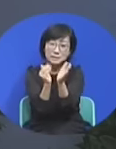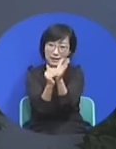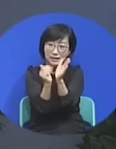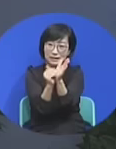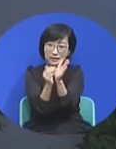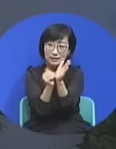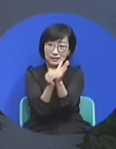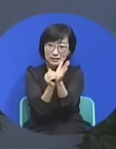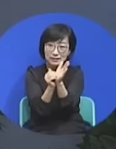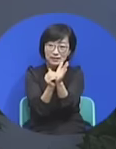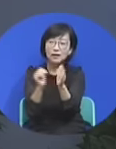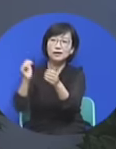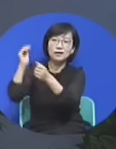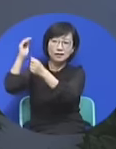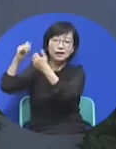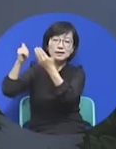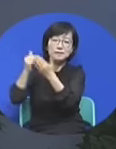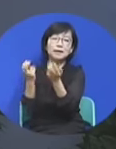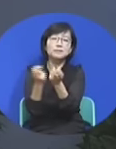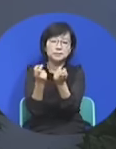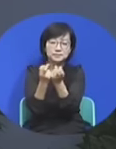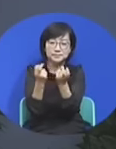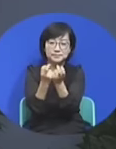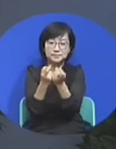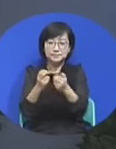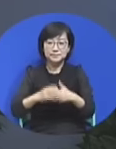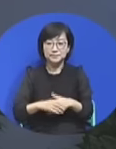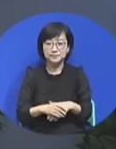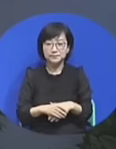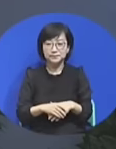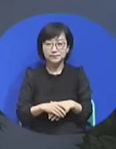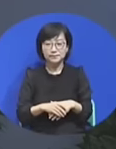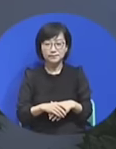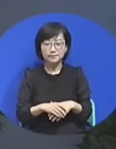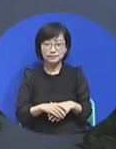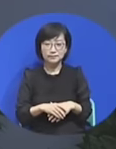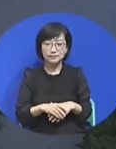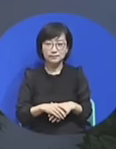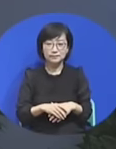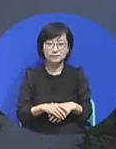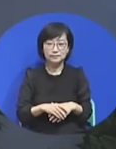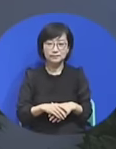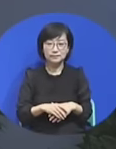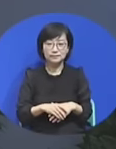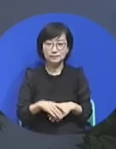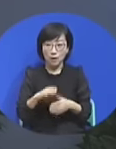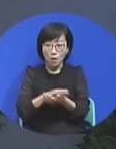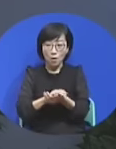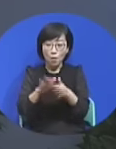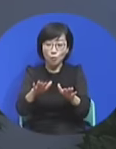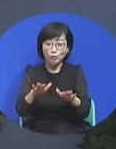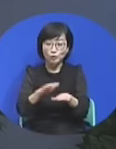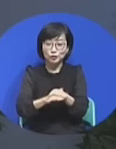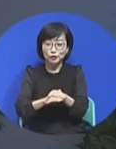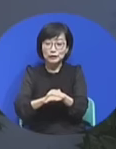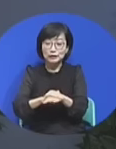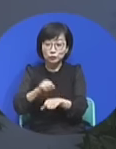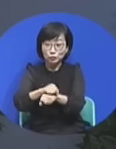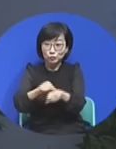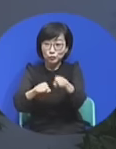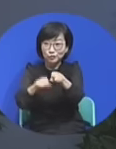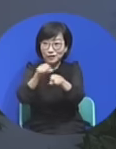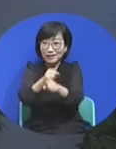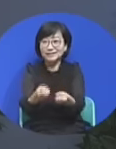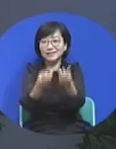that completely surround them. That's why he has given us a way for us to come out from it. 굉장하죠. And that's why it's a tremendous message. 이게 수장질의 배경입니다. That is the background of